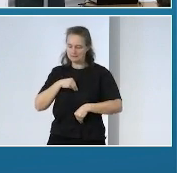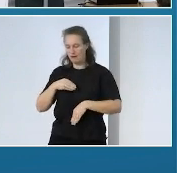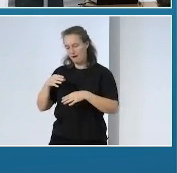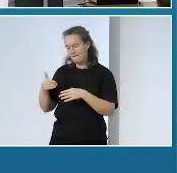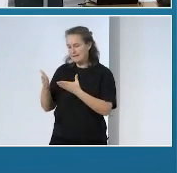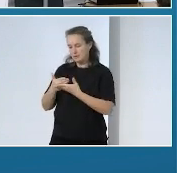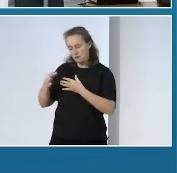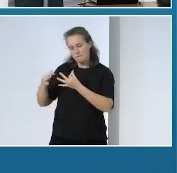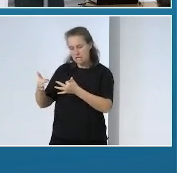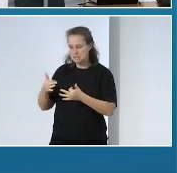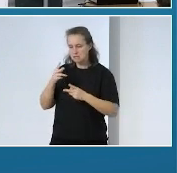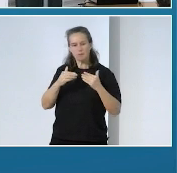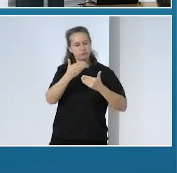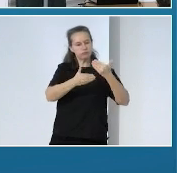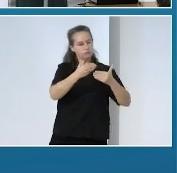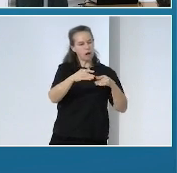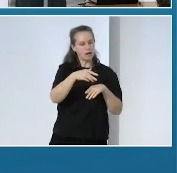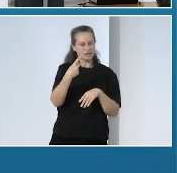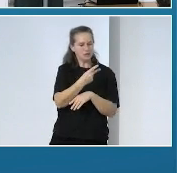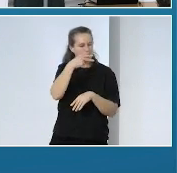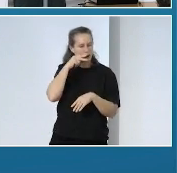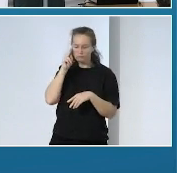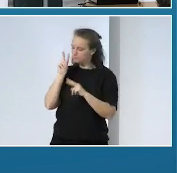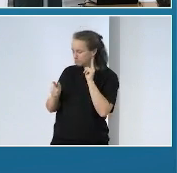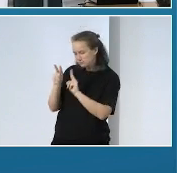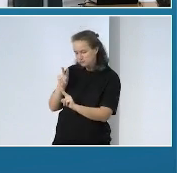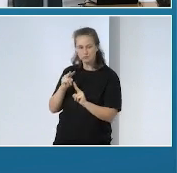fille. Ils ont néanmoins une grande bienveillance l'un envers l'autre.